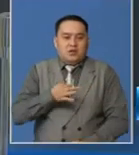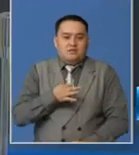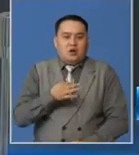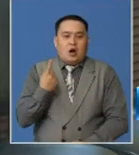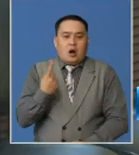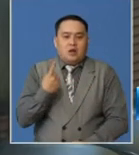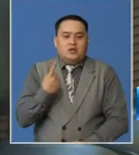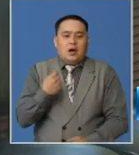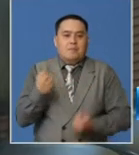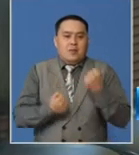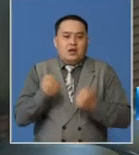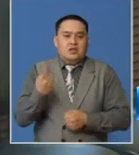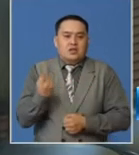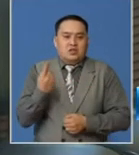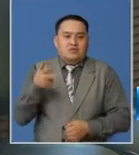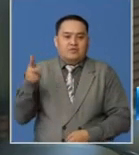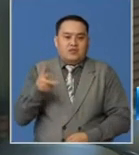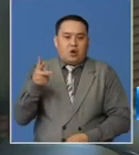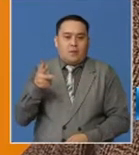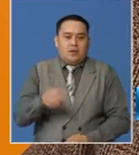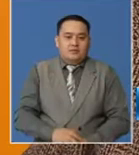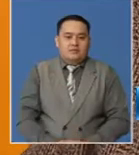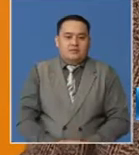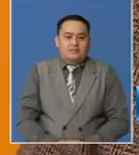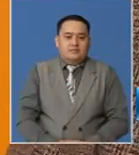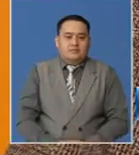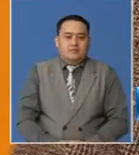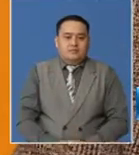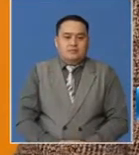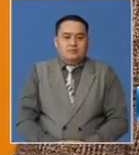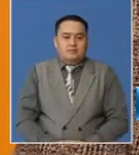Всего одна автомашина и единственная видеокамера.